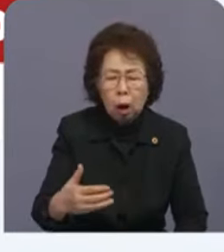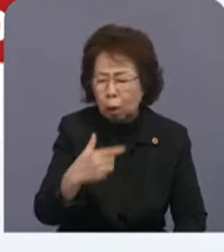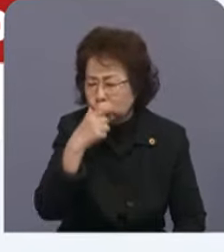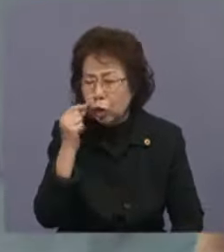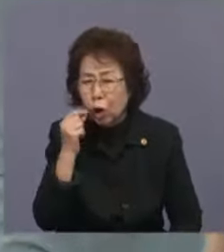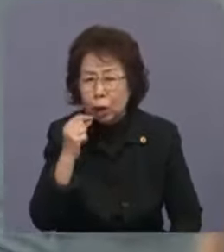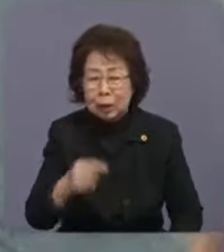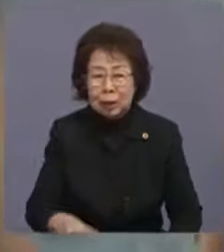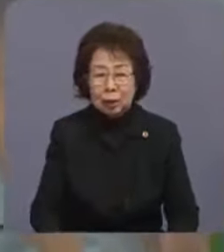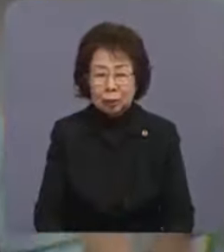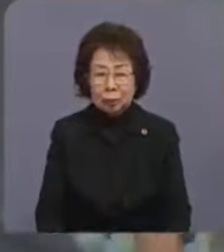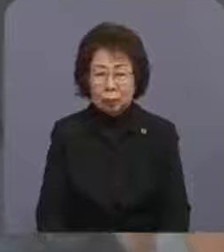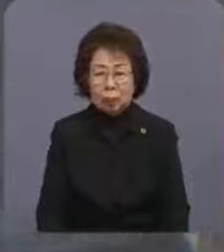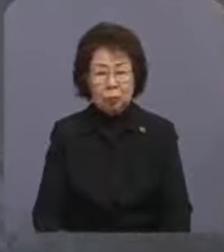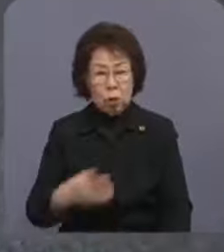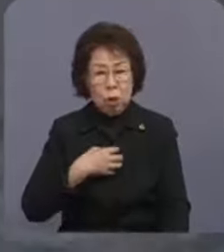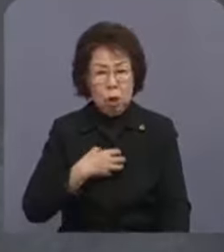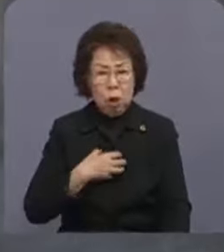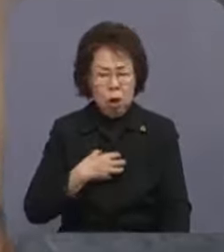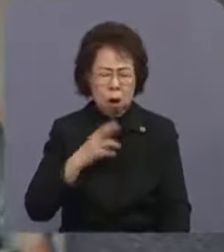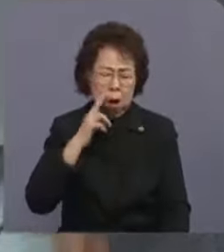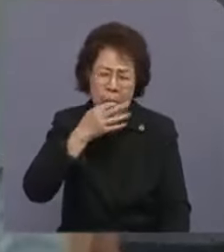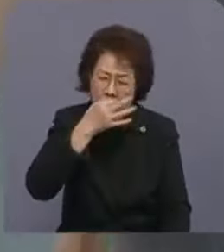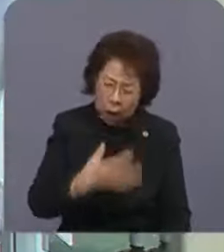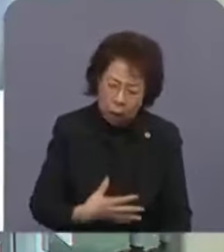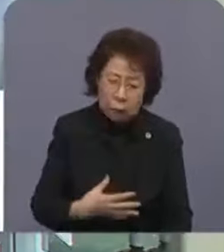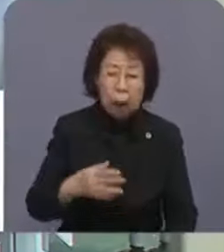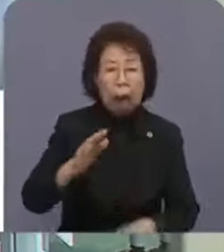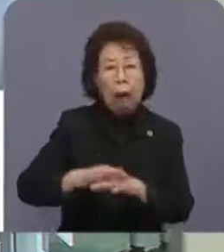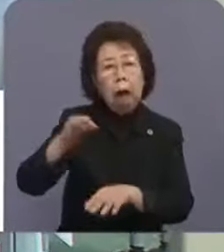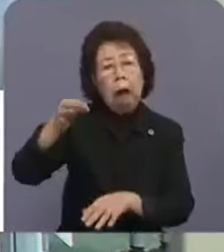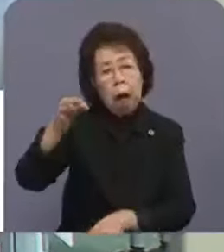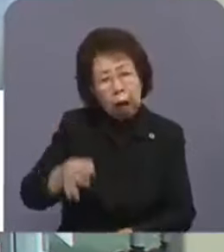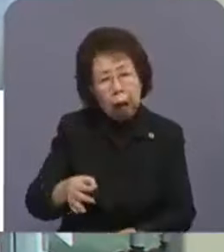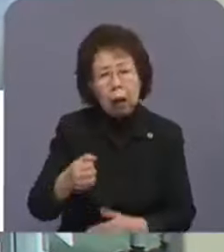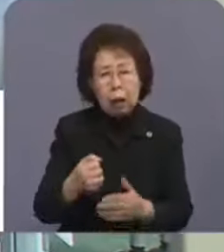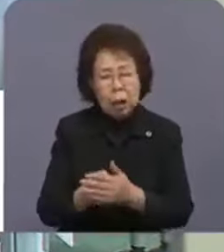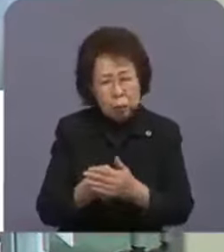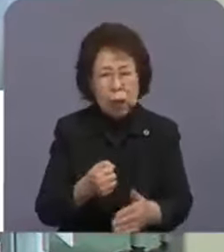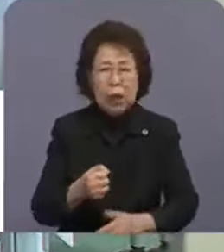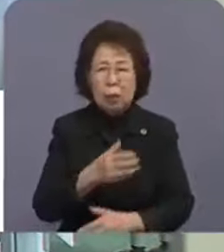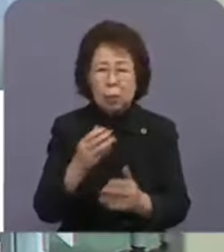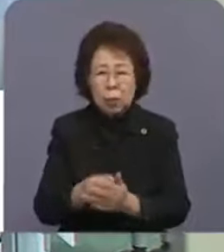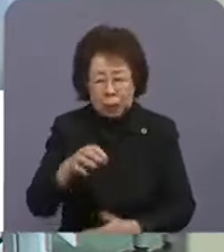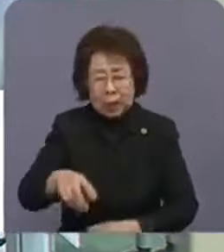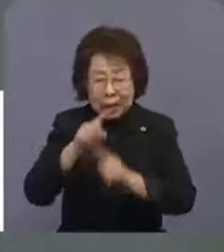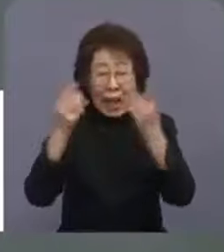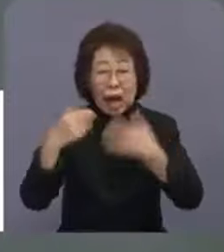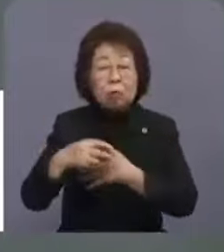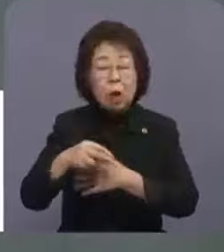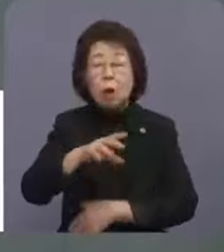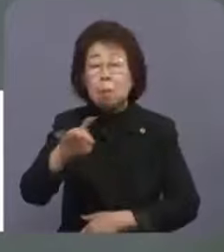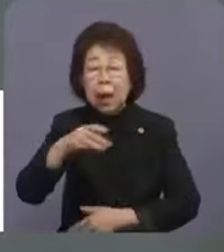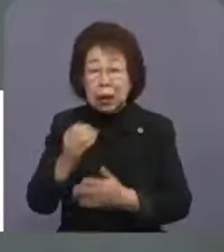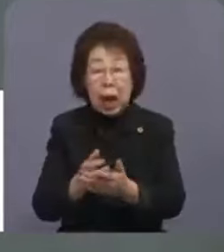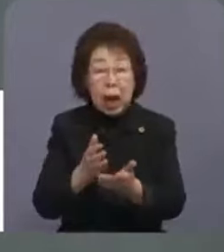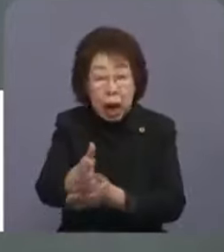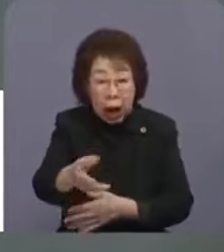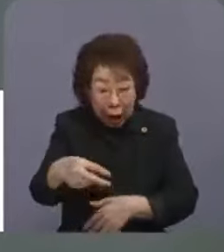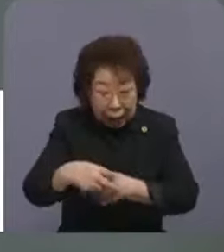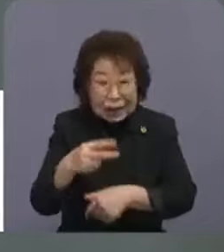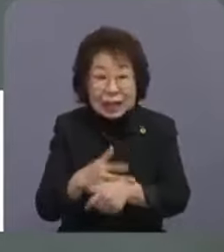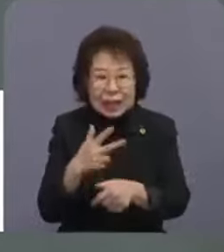미달입니다. 고위험, 고난도, 저수가라는 필수의료 특성 탓에 지역대학병원마다 전공의